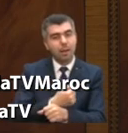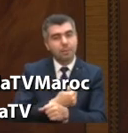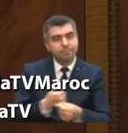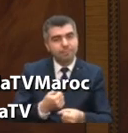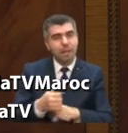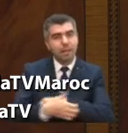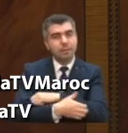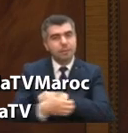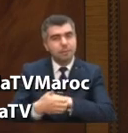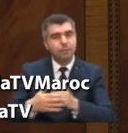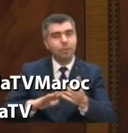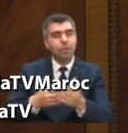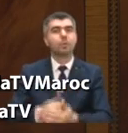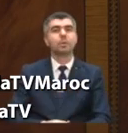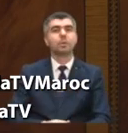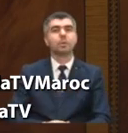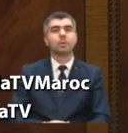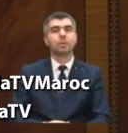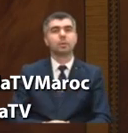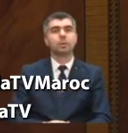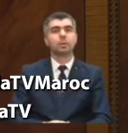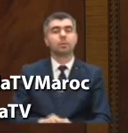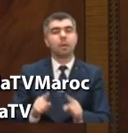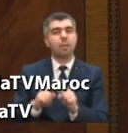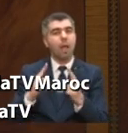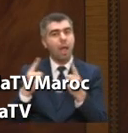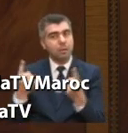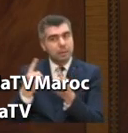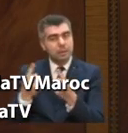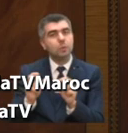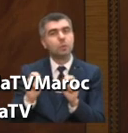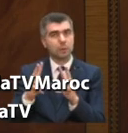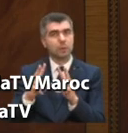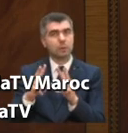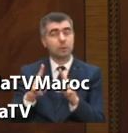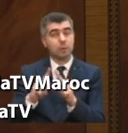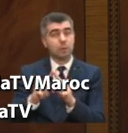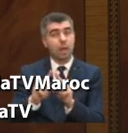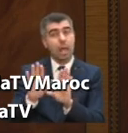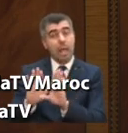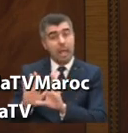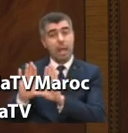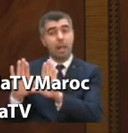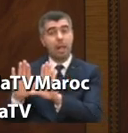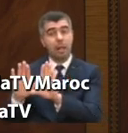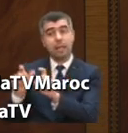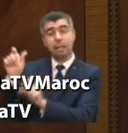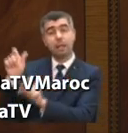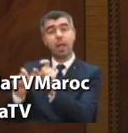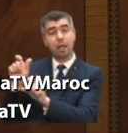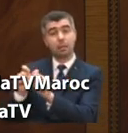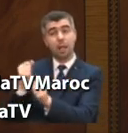دخل، قلتم بأنه حتى نكونوا في ظروف طبيعية. هل سنترك هؤلاء الناس يعيشوا هشاشة أكثر مما